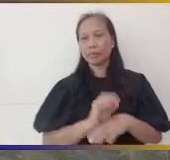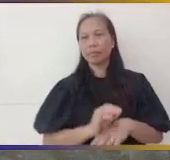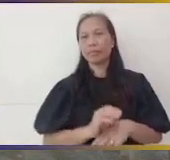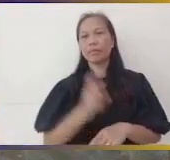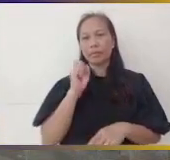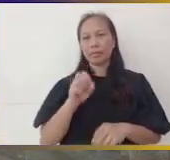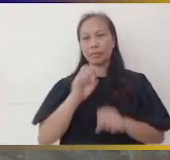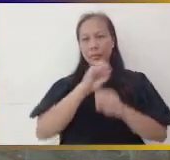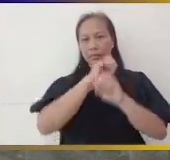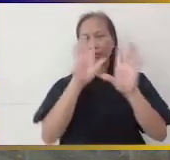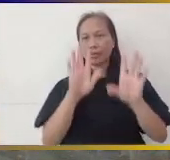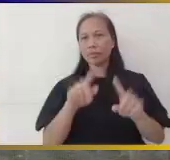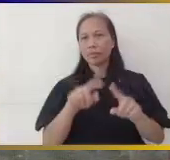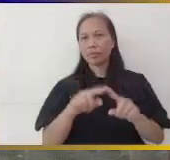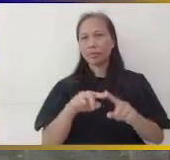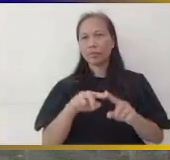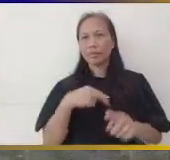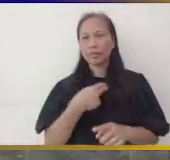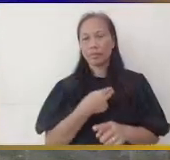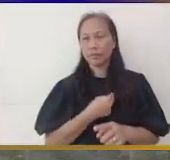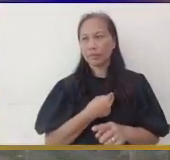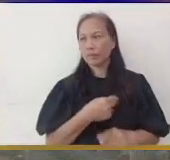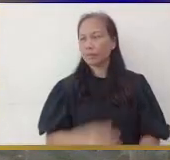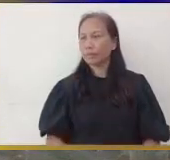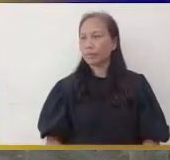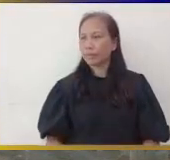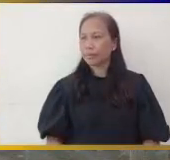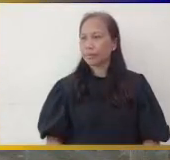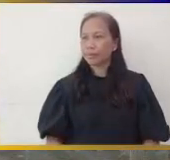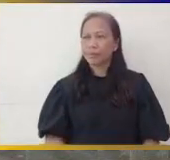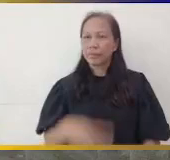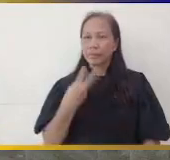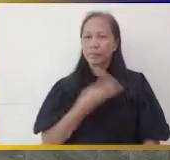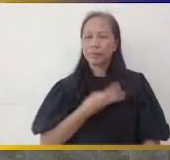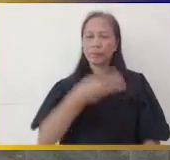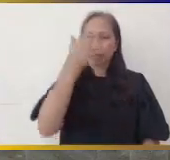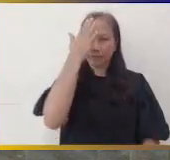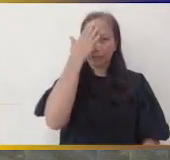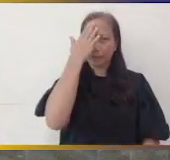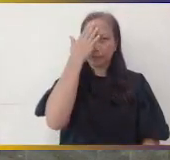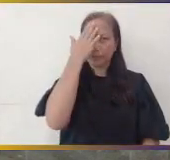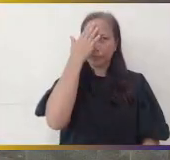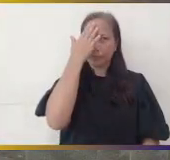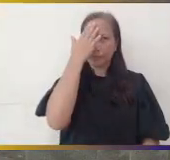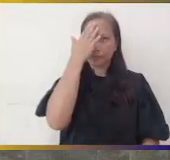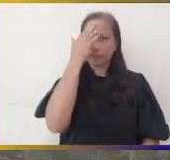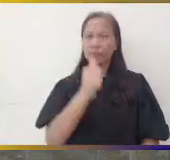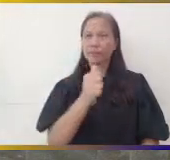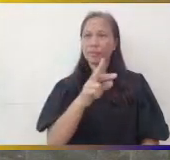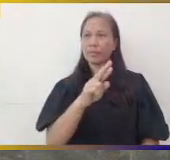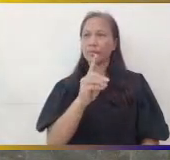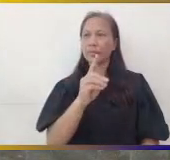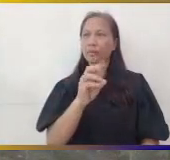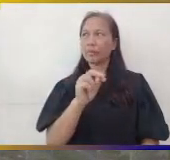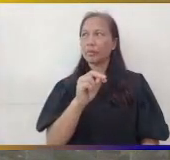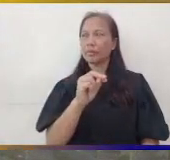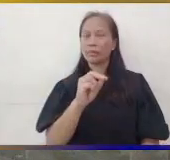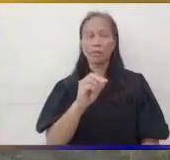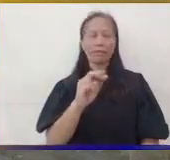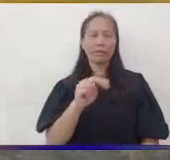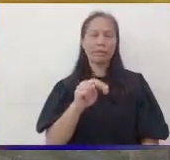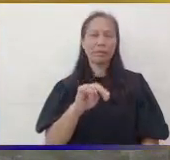na itinuturo po natin yyan dito so Kinikilala po sila na Arnold na ito pong grupo ng